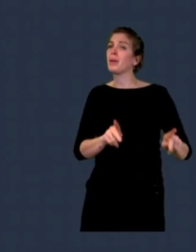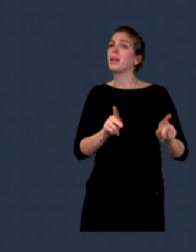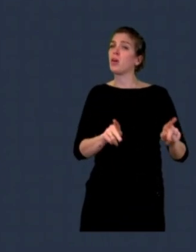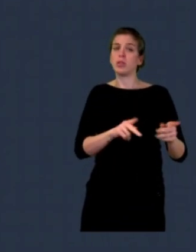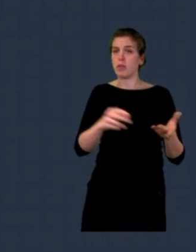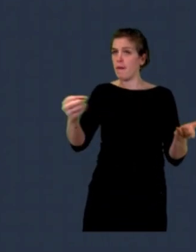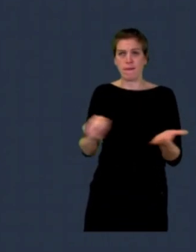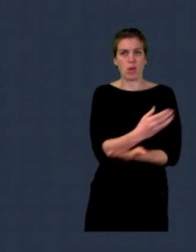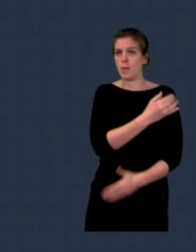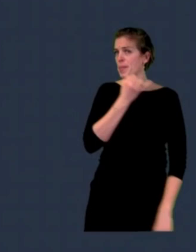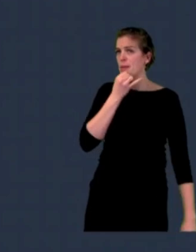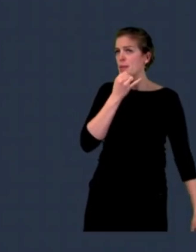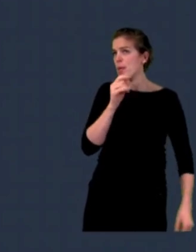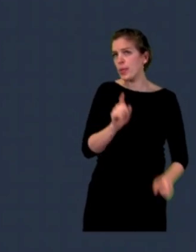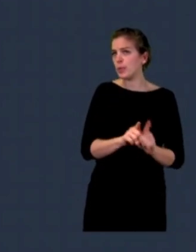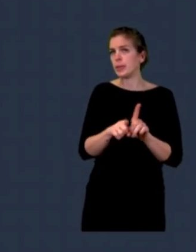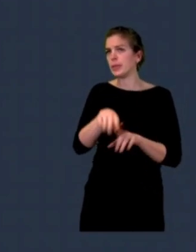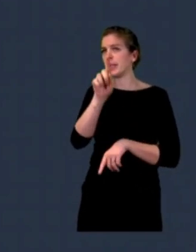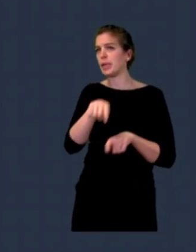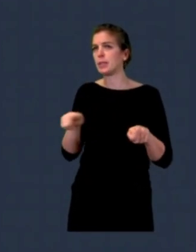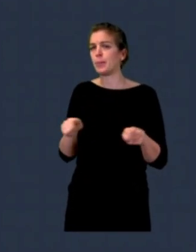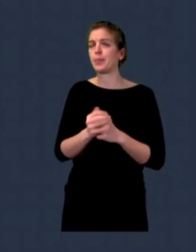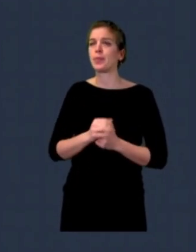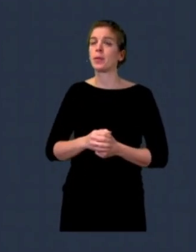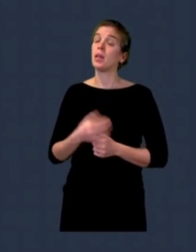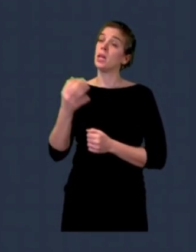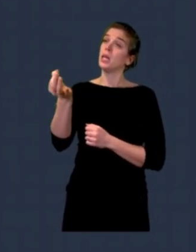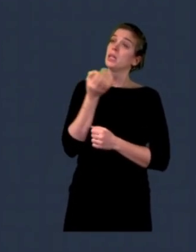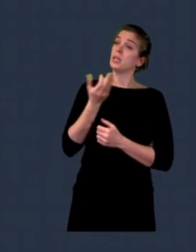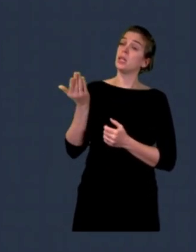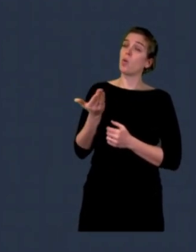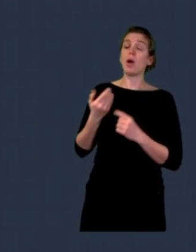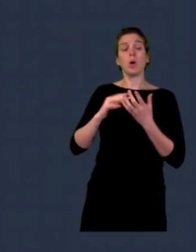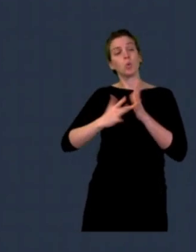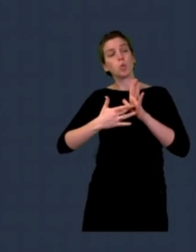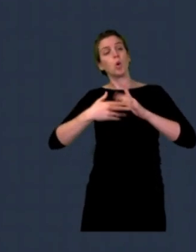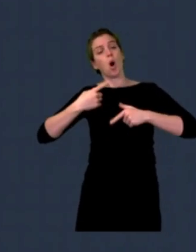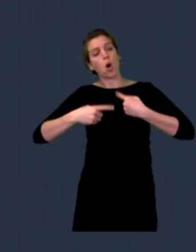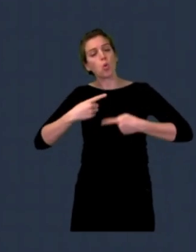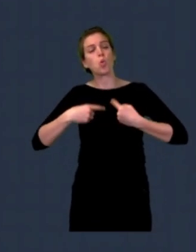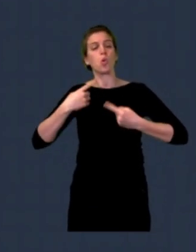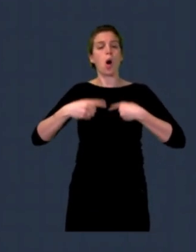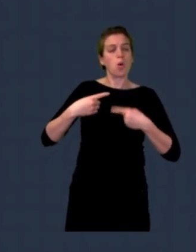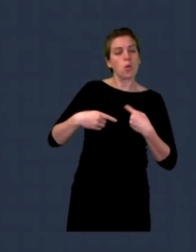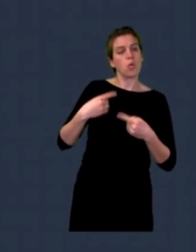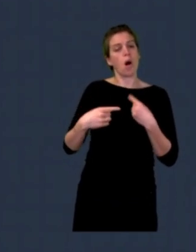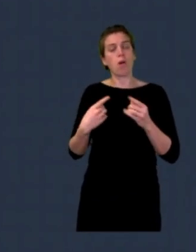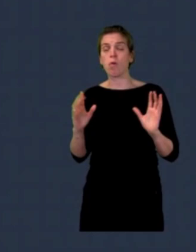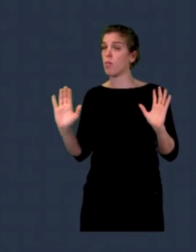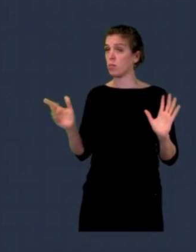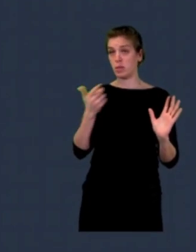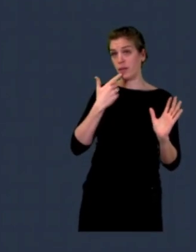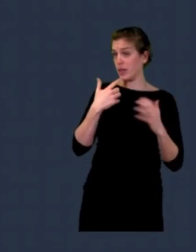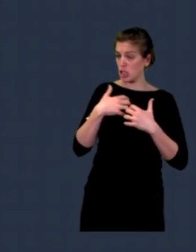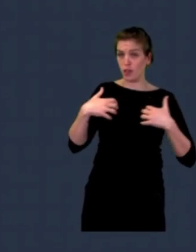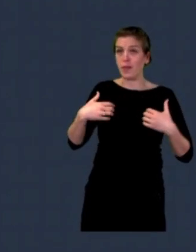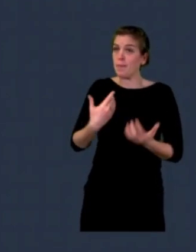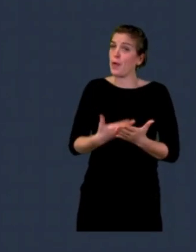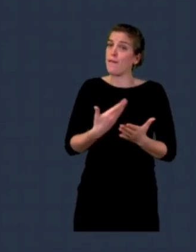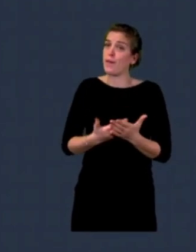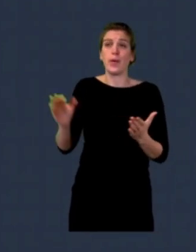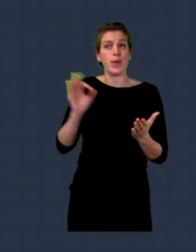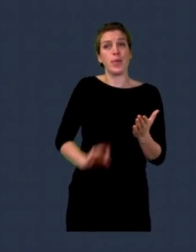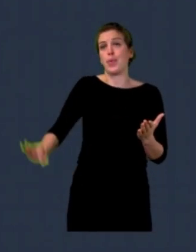testeurs. Vous nous indiquez que l'analyse approfondie de l'ensemble des données est en cours, c'est donc sans aucune certitude scientifique que vous